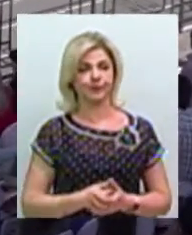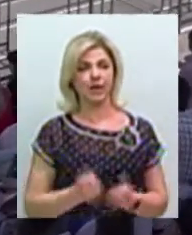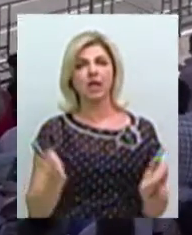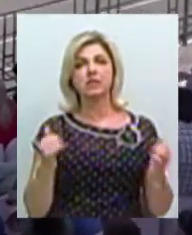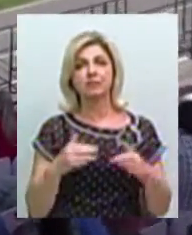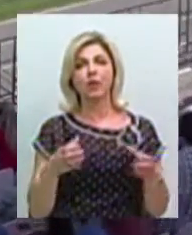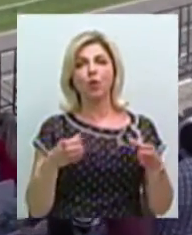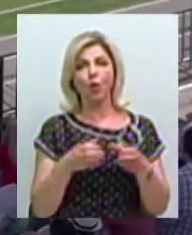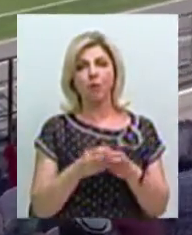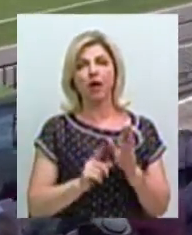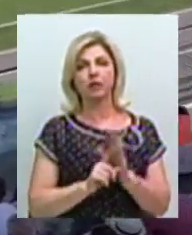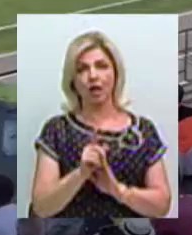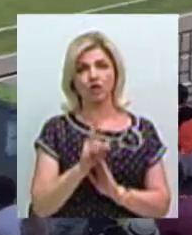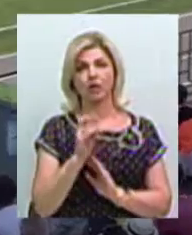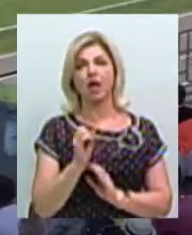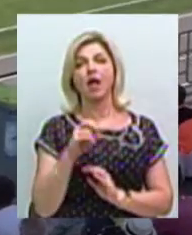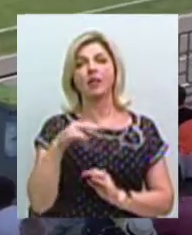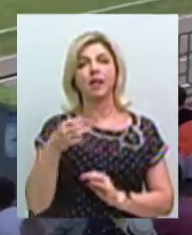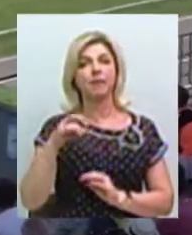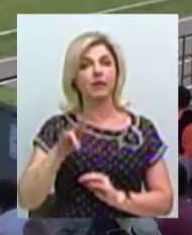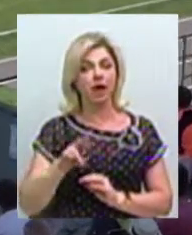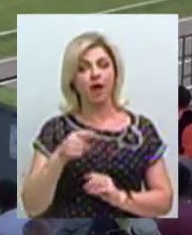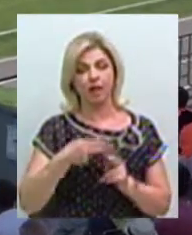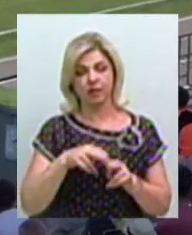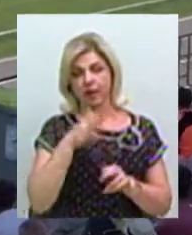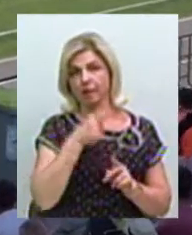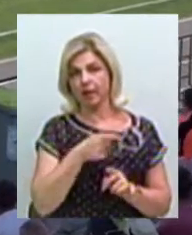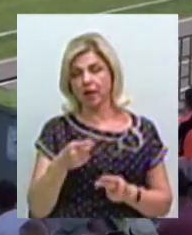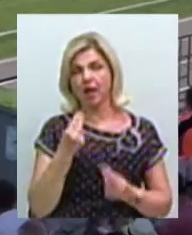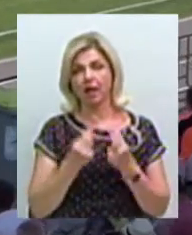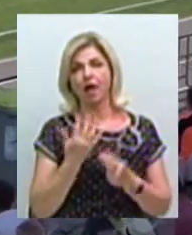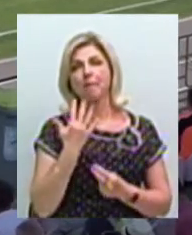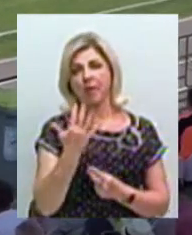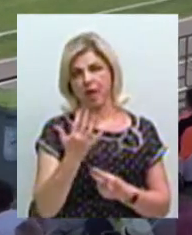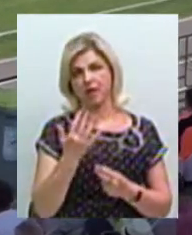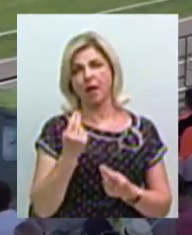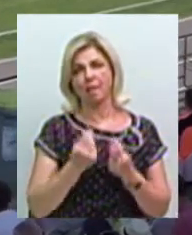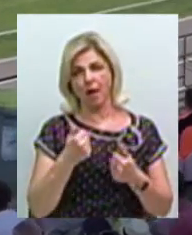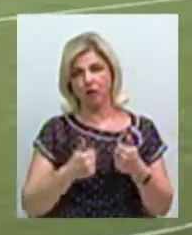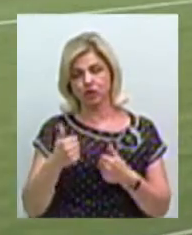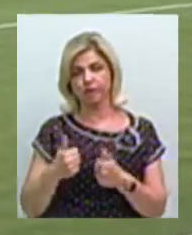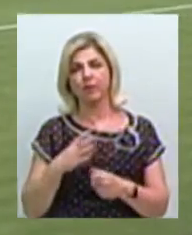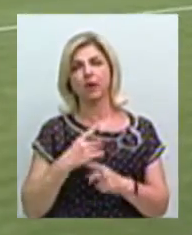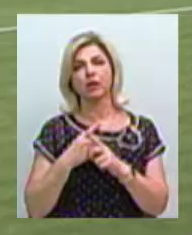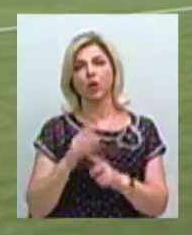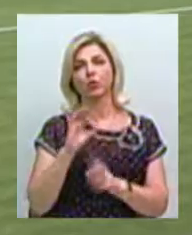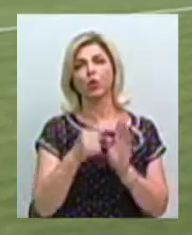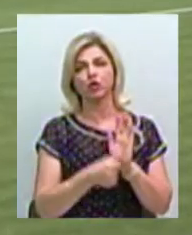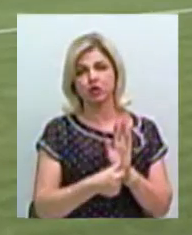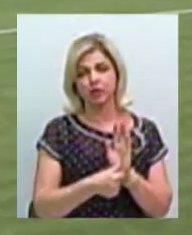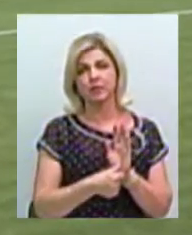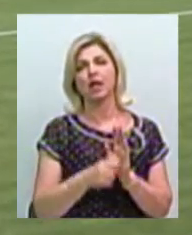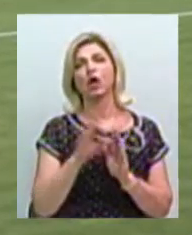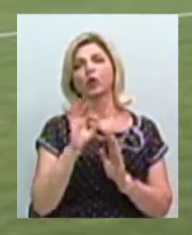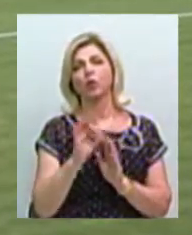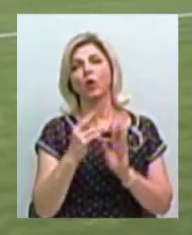Сергія Шищенка розпочала на початку липня. Протягом цього періоду зіграли 5 контрольних матчів. Поступилися «Колосу» 0-6, «Олімпіку» 0-5